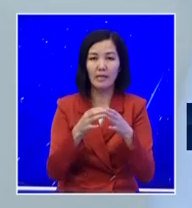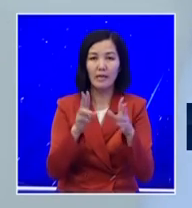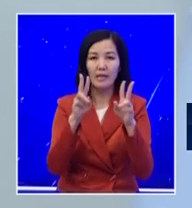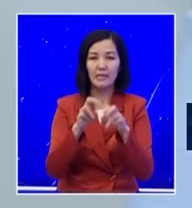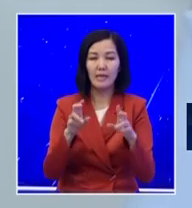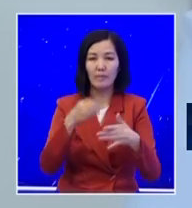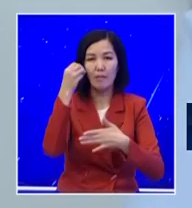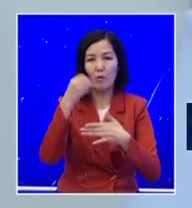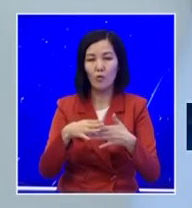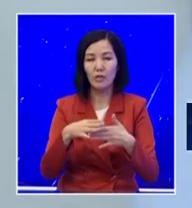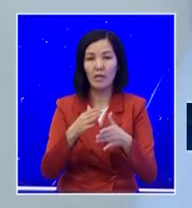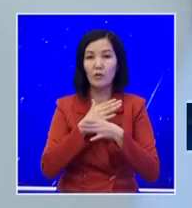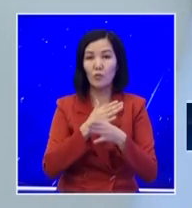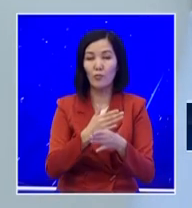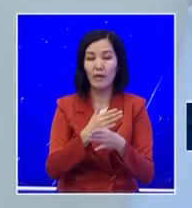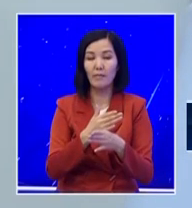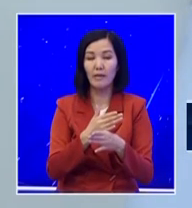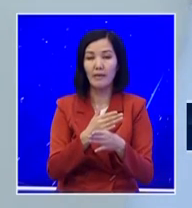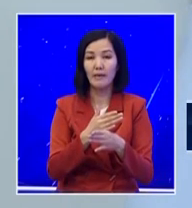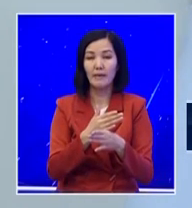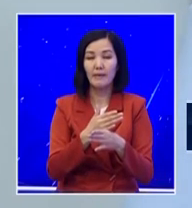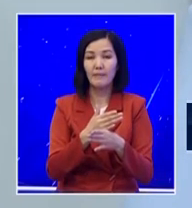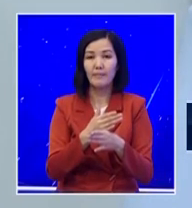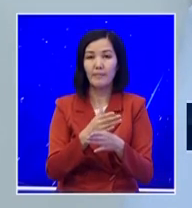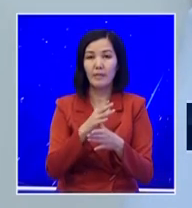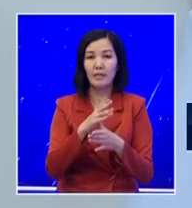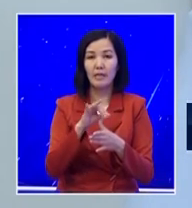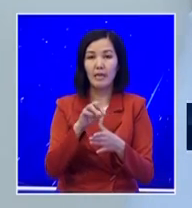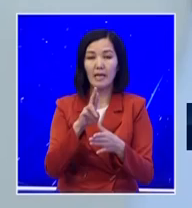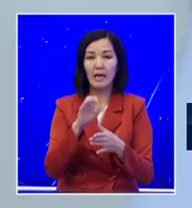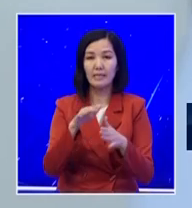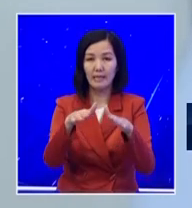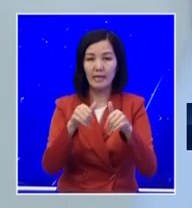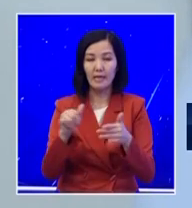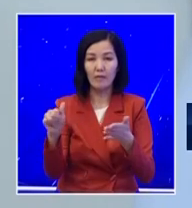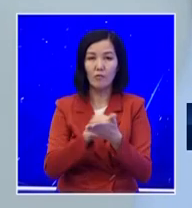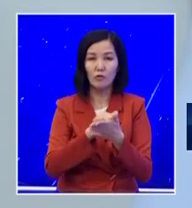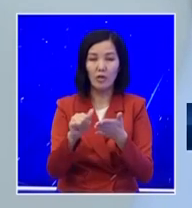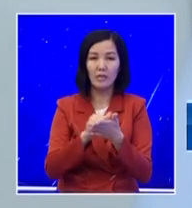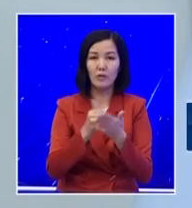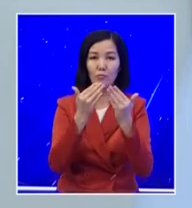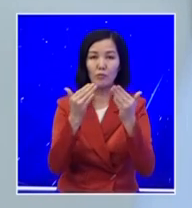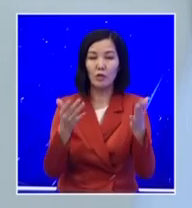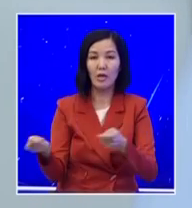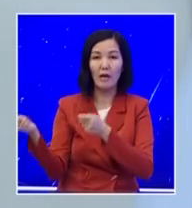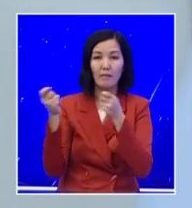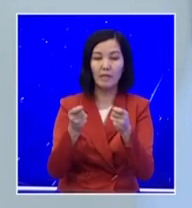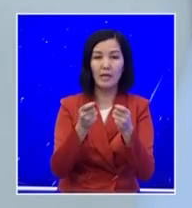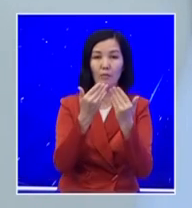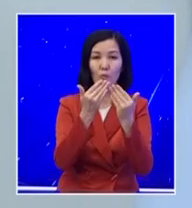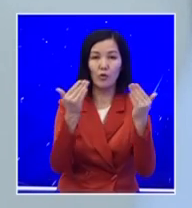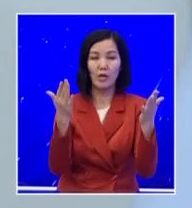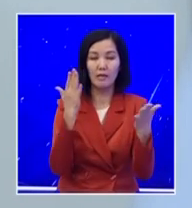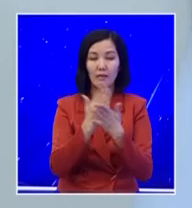сараптама орталығының арқылы біз осы Ильястың тәркіленіп алған құжатын осы музей қорына алдық.